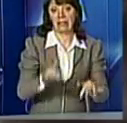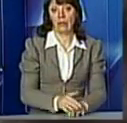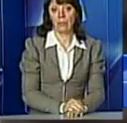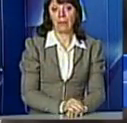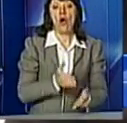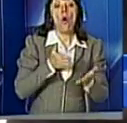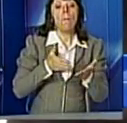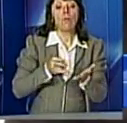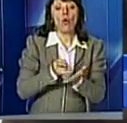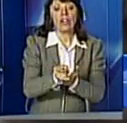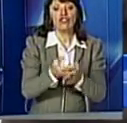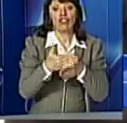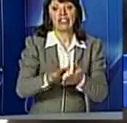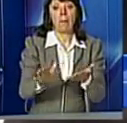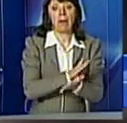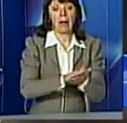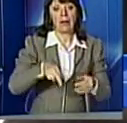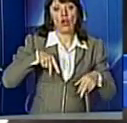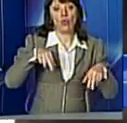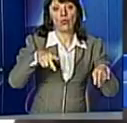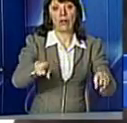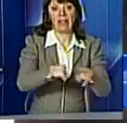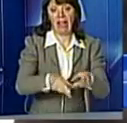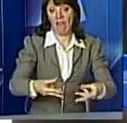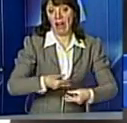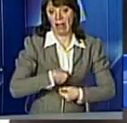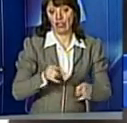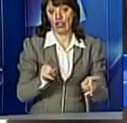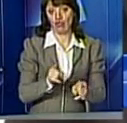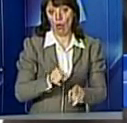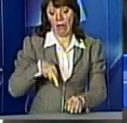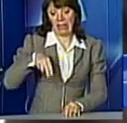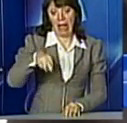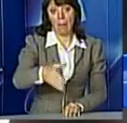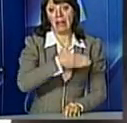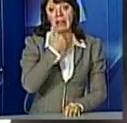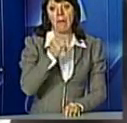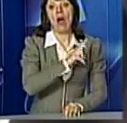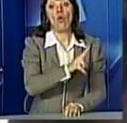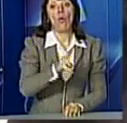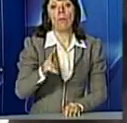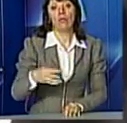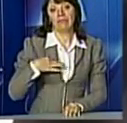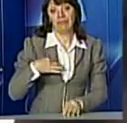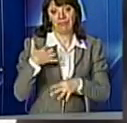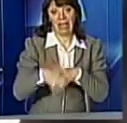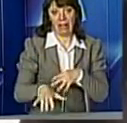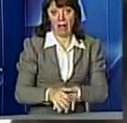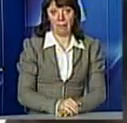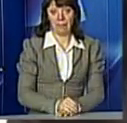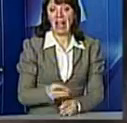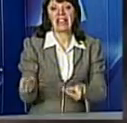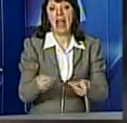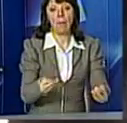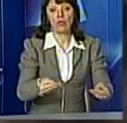проїжджа частина прибрана але тротуари Таке враження що там нема ніякому діла ніякого тобто не